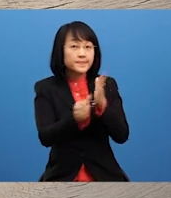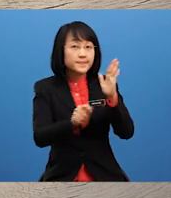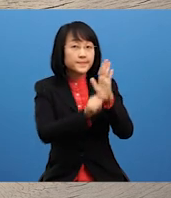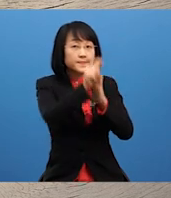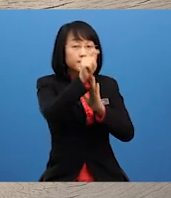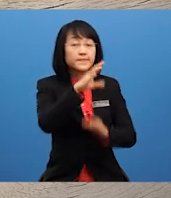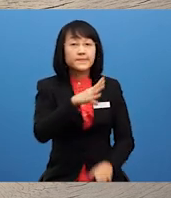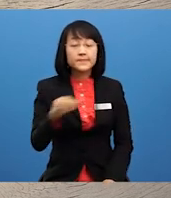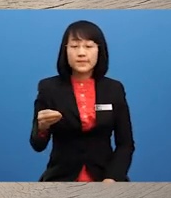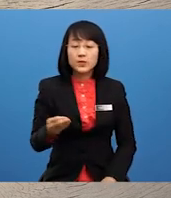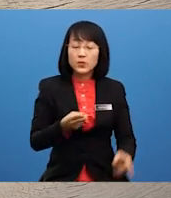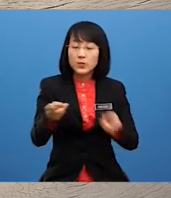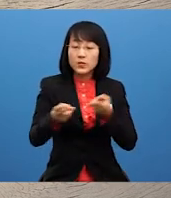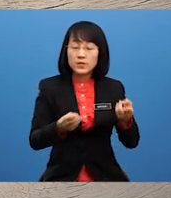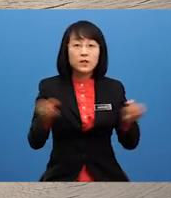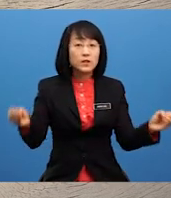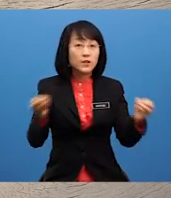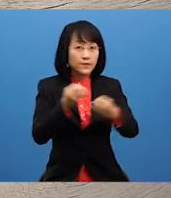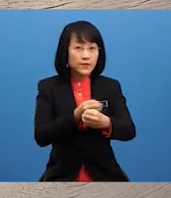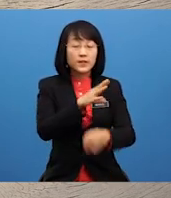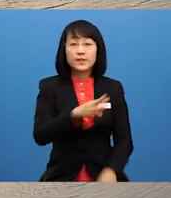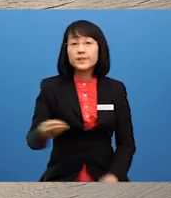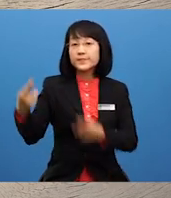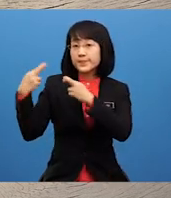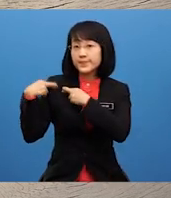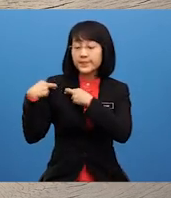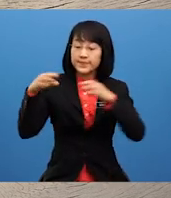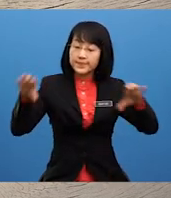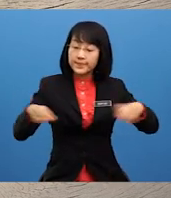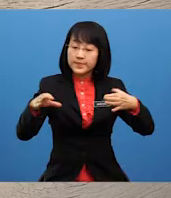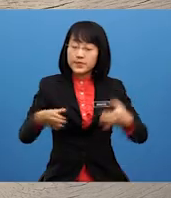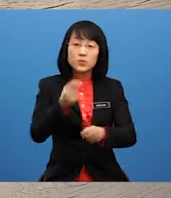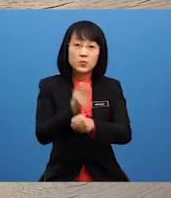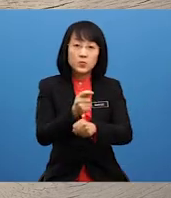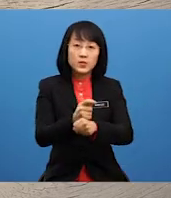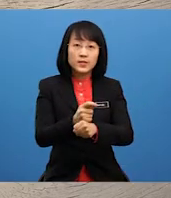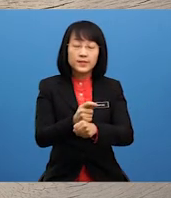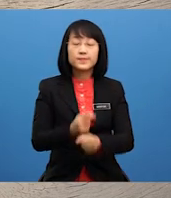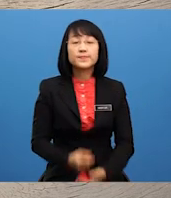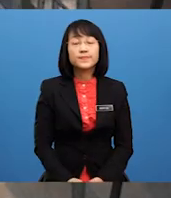pengurusan pejabat dan bertanggungjawab melaksanakan tugasnya.